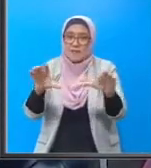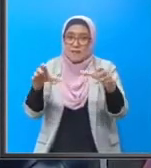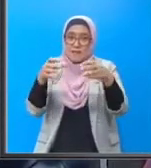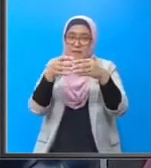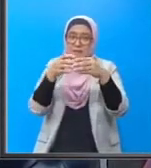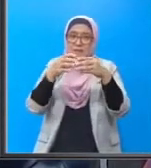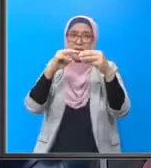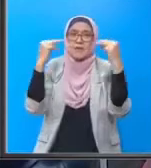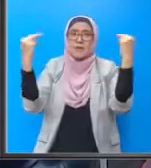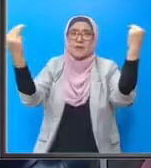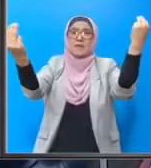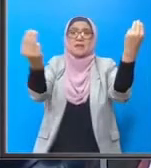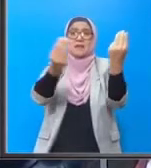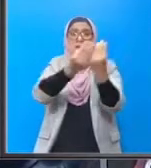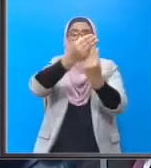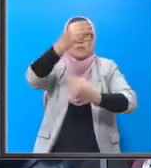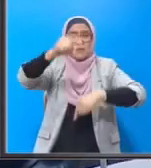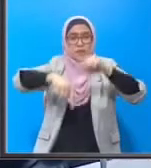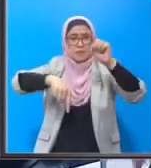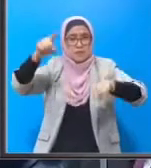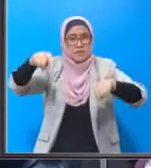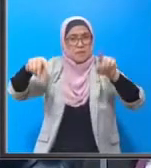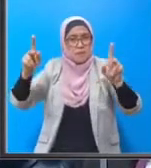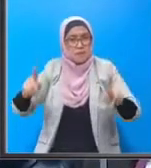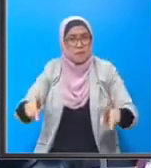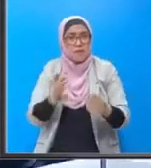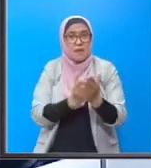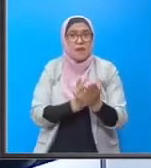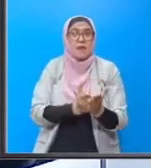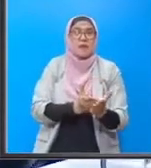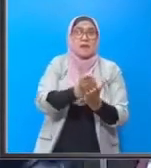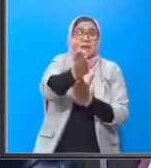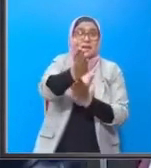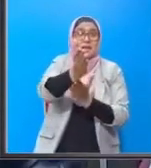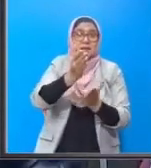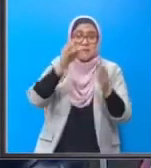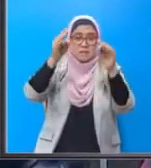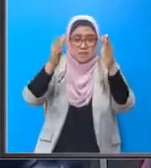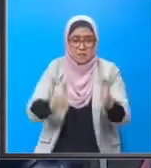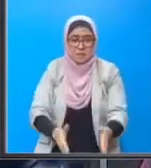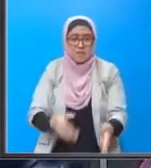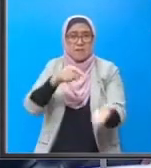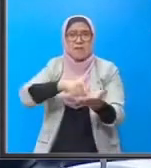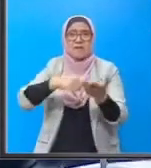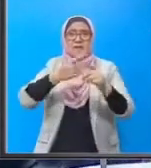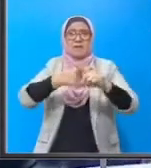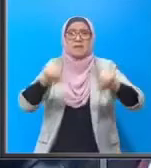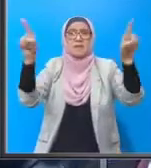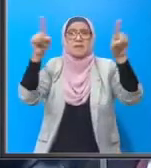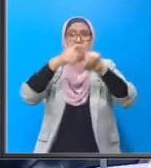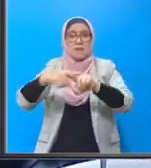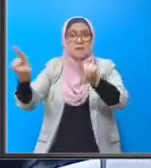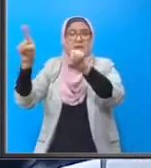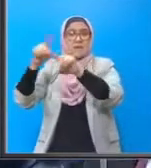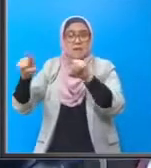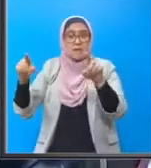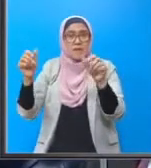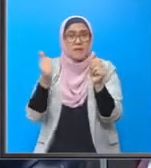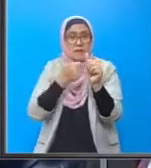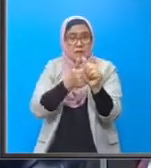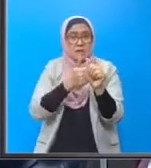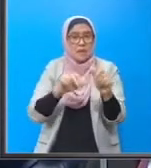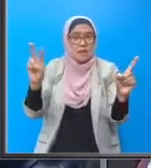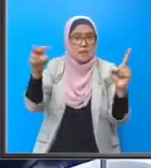masyarakat majemuk hak asasi ini berbeza kalau kita lihat mengikut kacamata agama